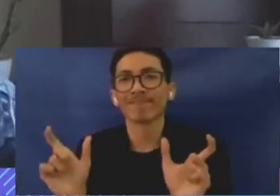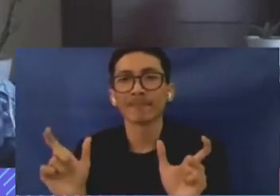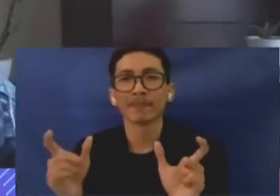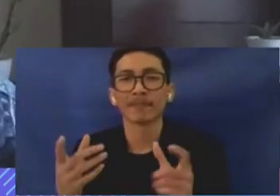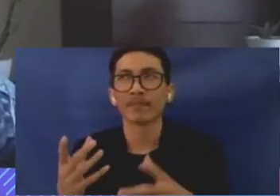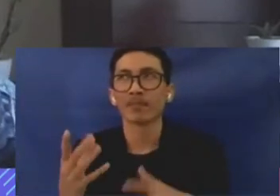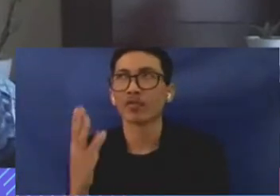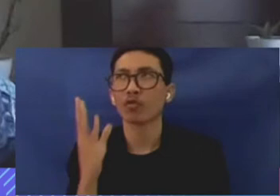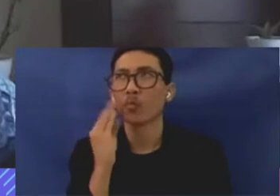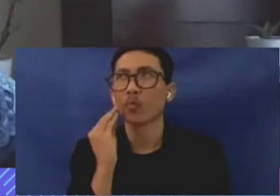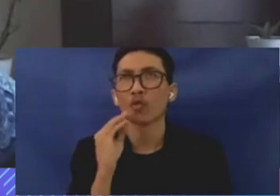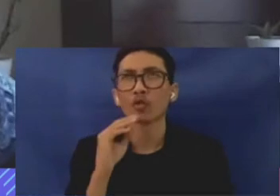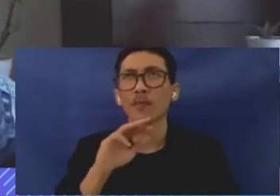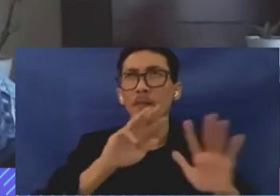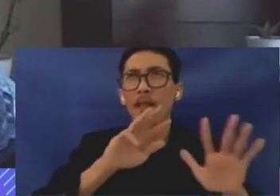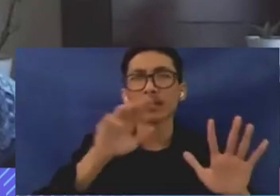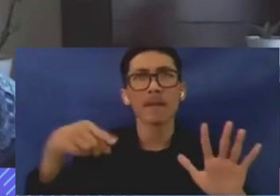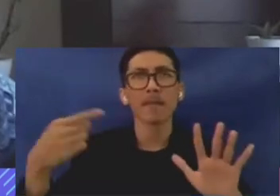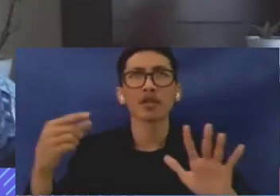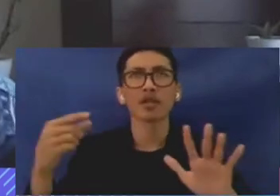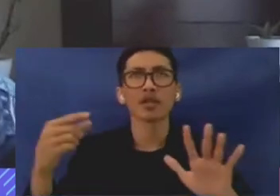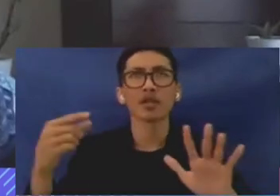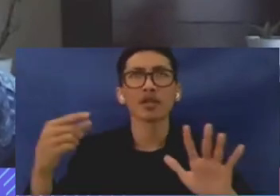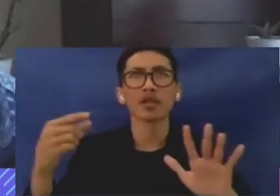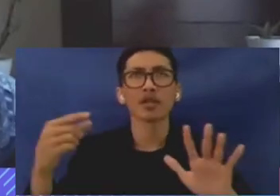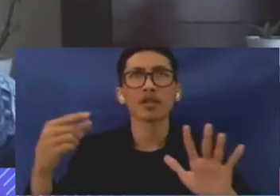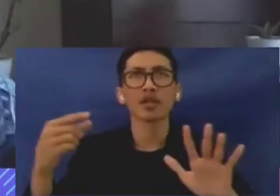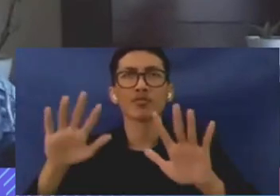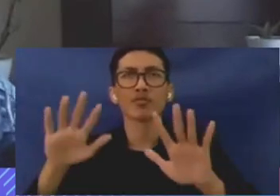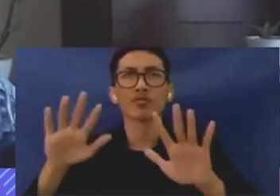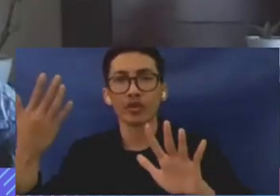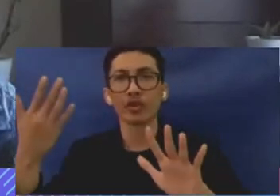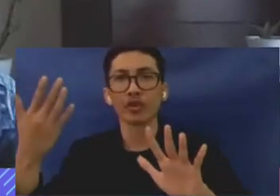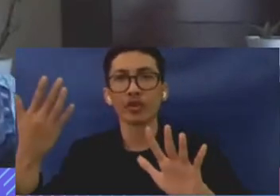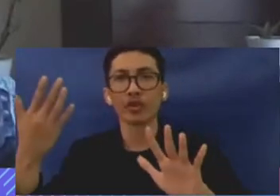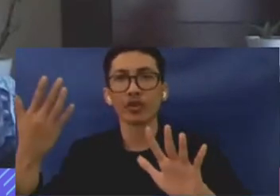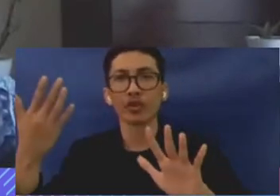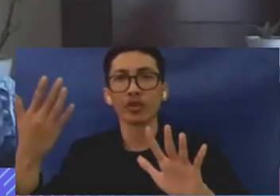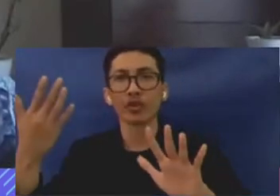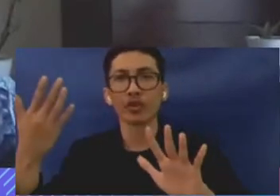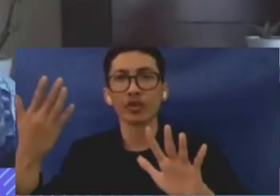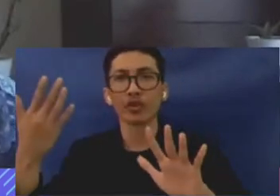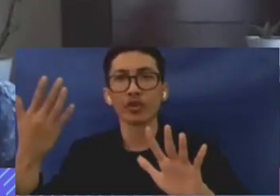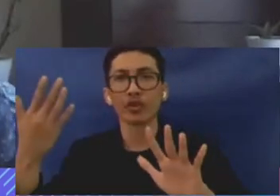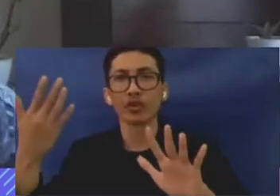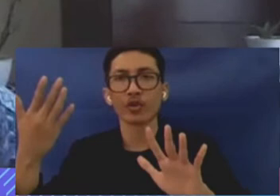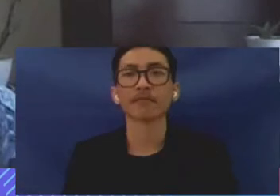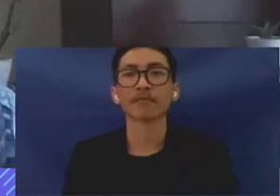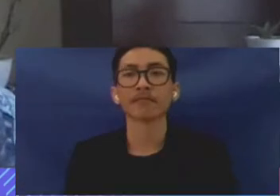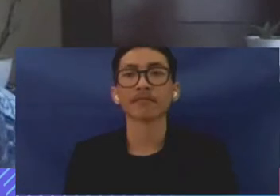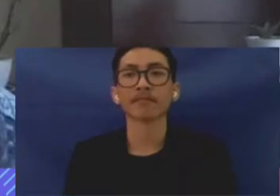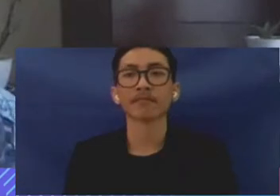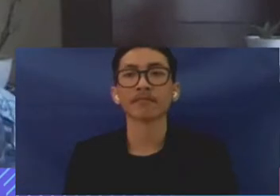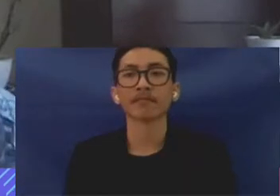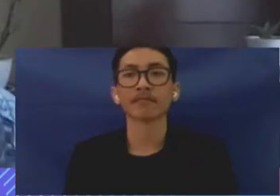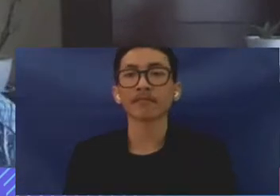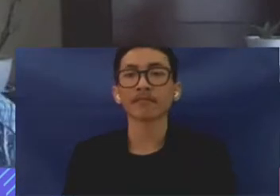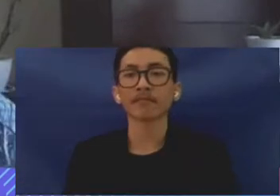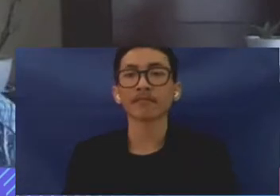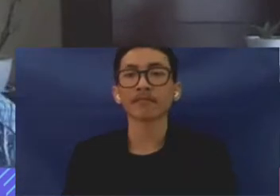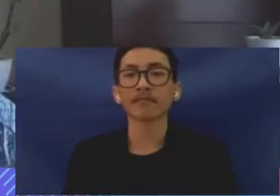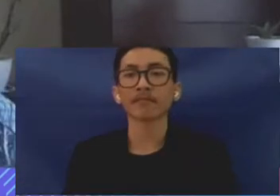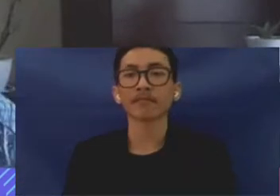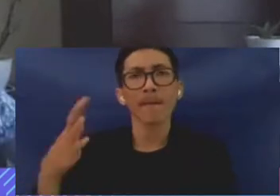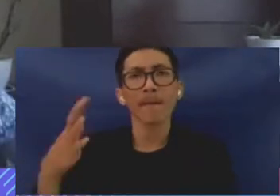10 tahun. Sekarang saya kerja untuk Departemen Luar Negeri Amerika Serikat sebagai pegawai kedutaan besar di